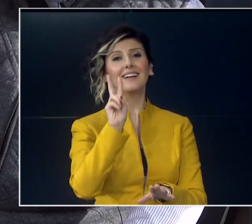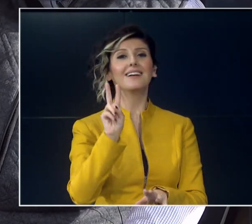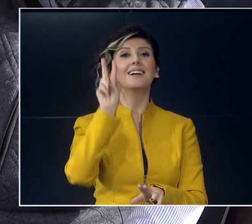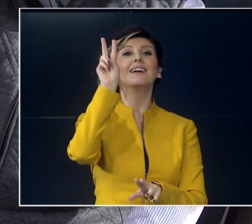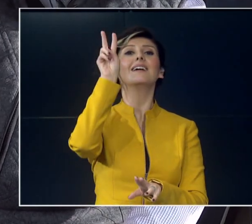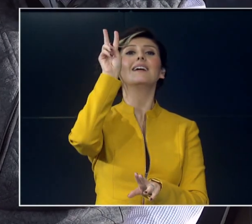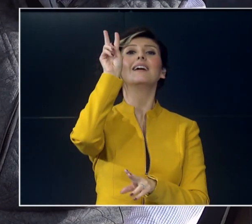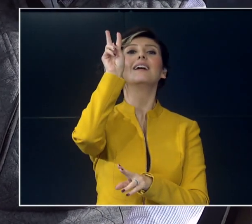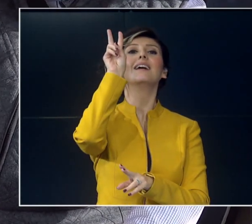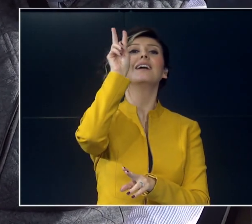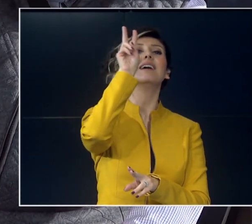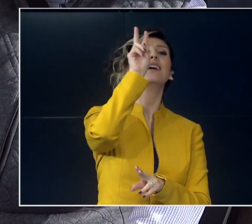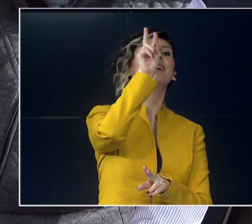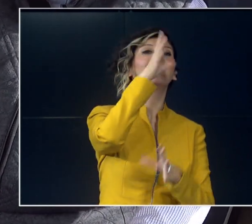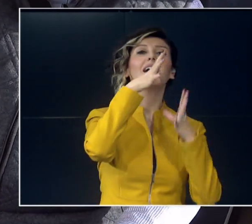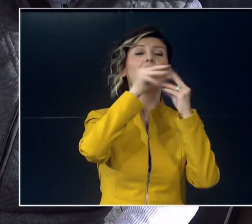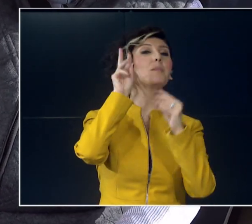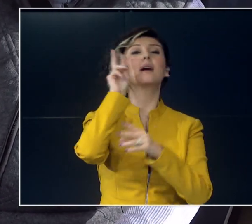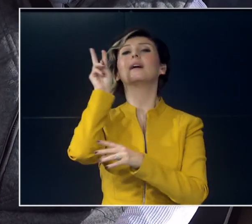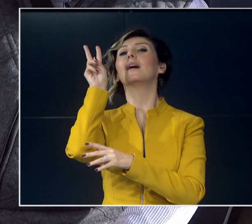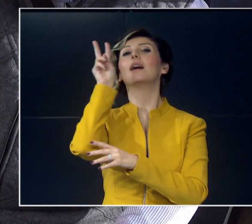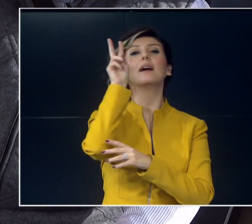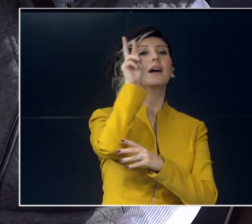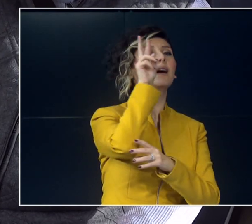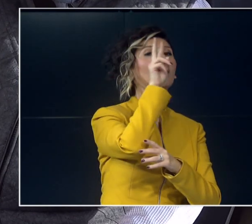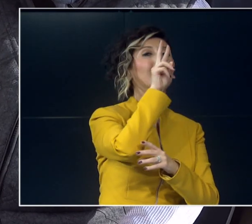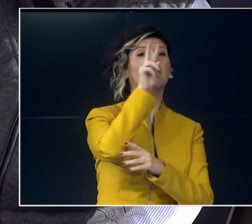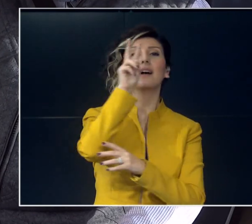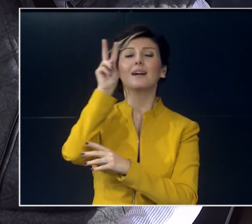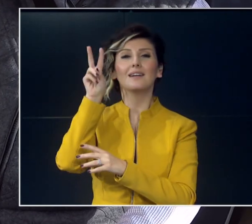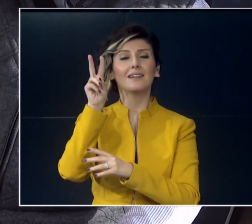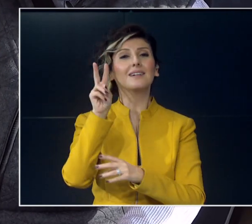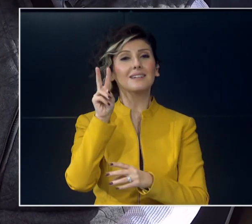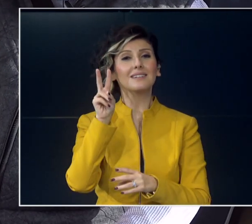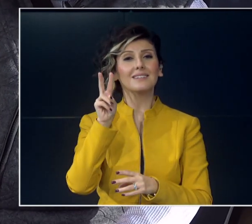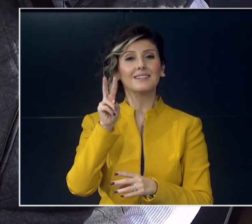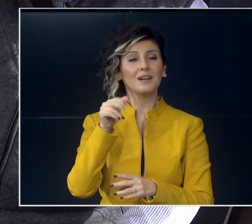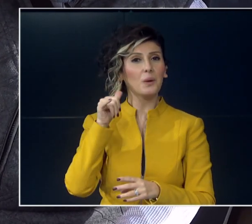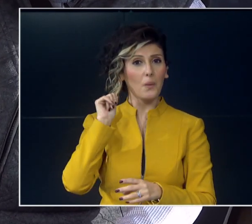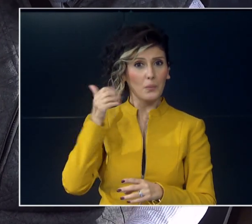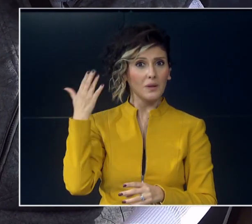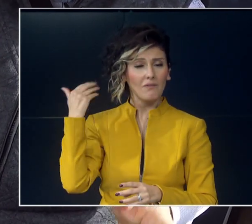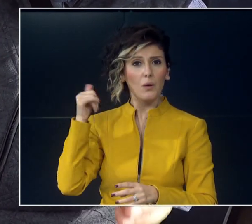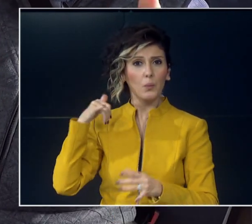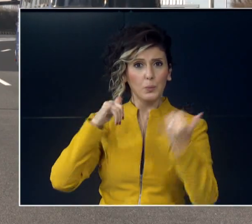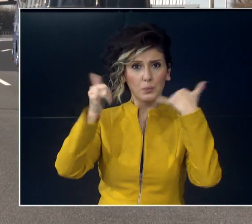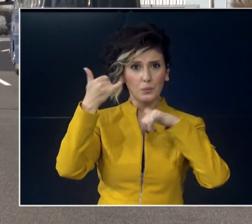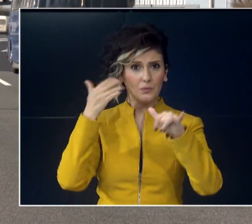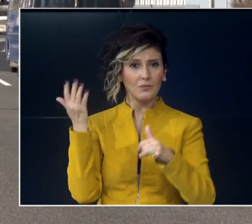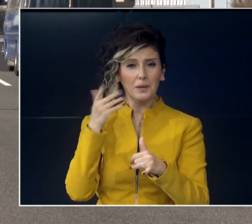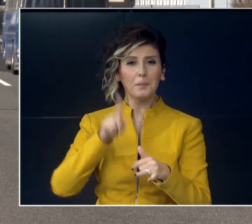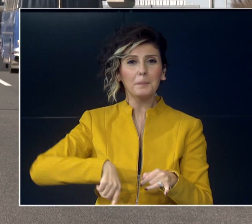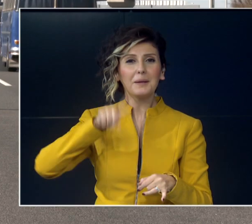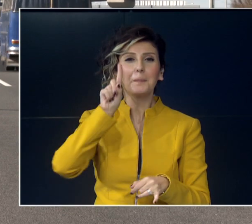Daha fazla göreyim diye seyrederdim. Ama o günlerde kaç tane uçak gündüz böyle geçti? Günde